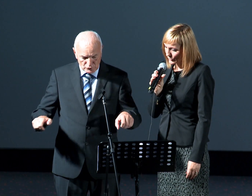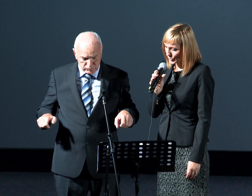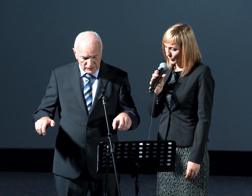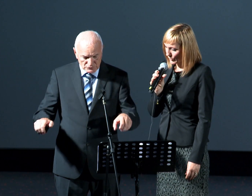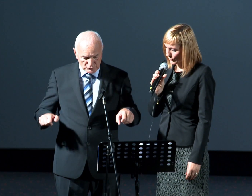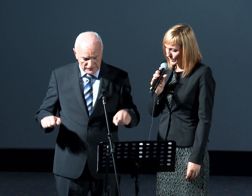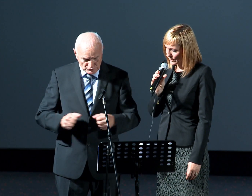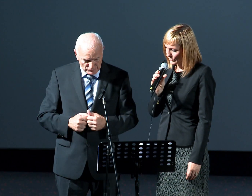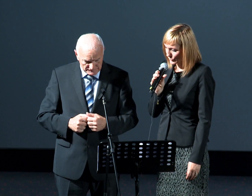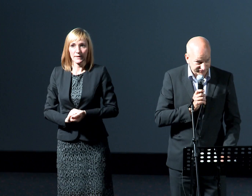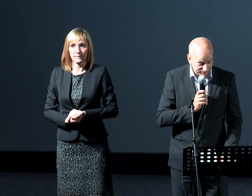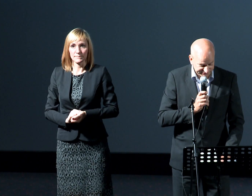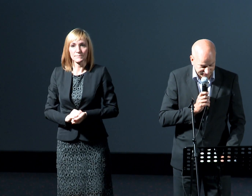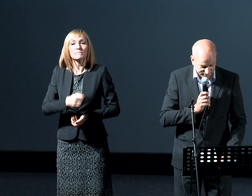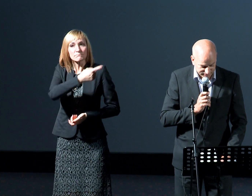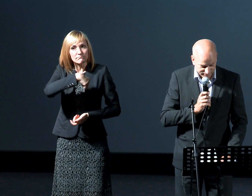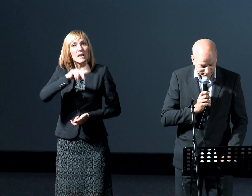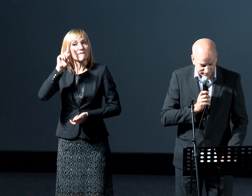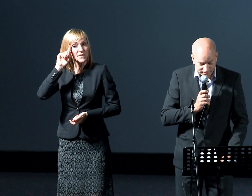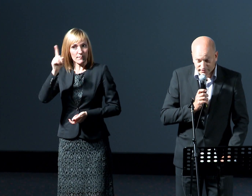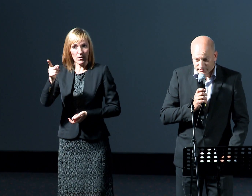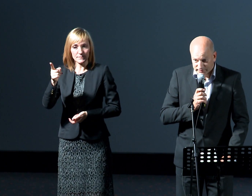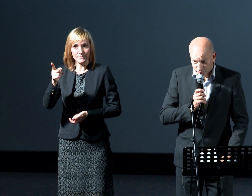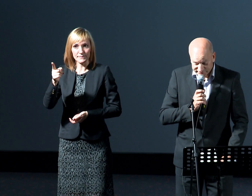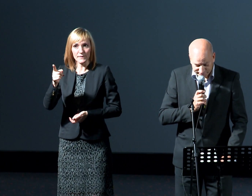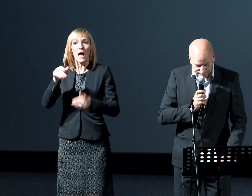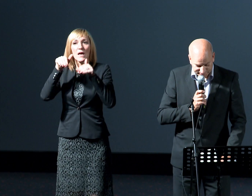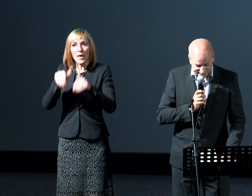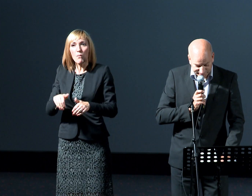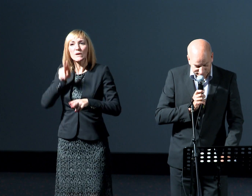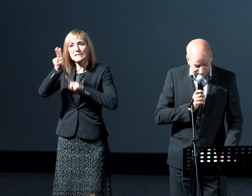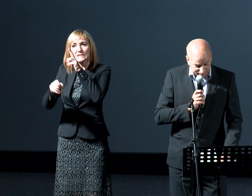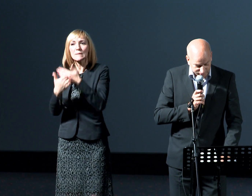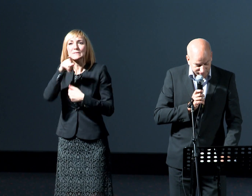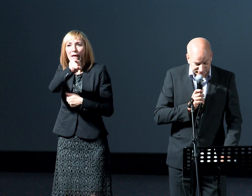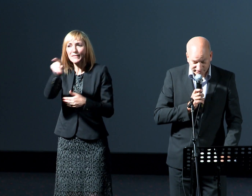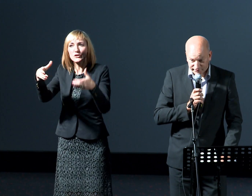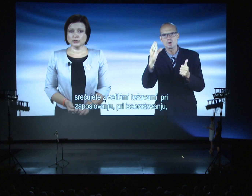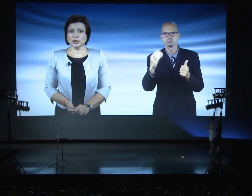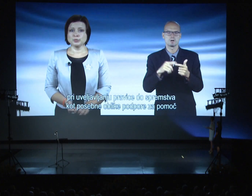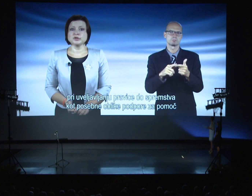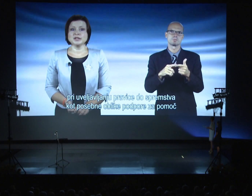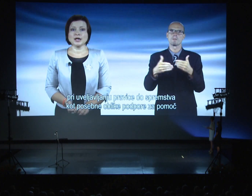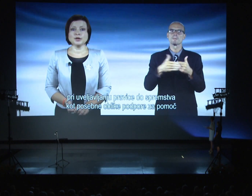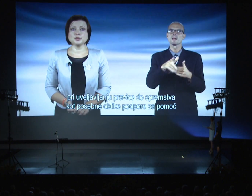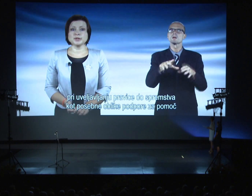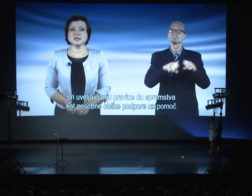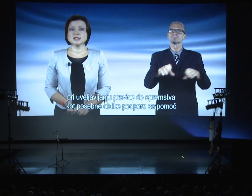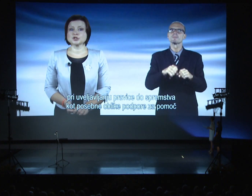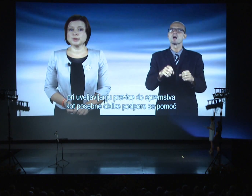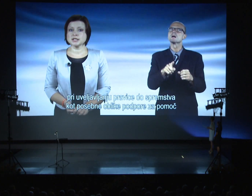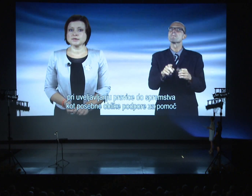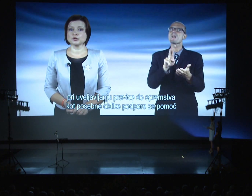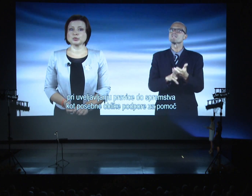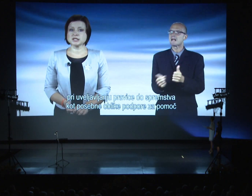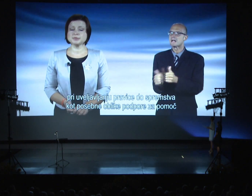SIOS-a, gospodom Borisom Šuštarjem. Zavedamo se, da mora skrb za te skupine ljudi ostati. Pri uveljavljanju pravice